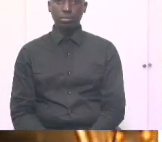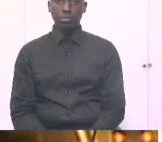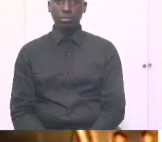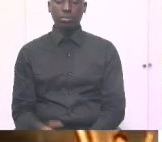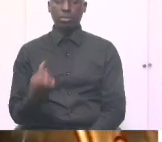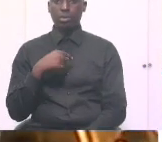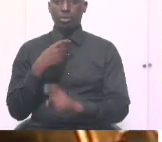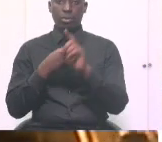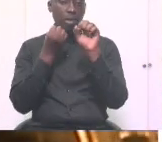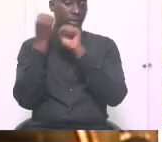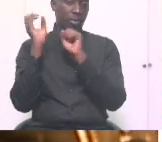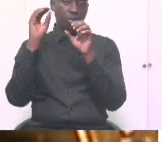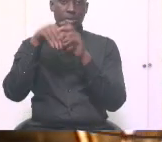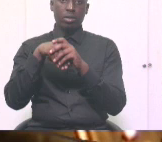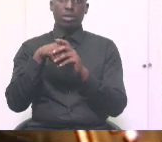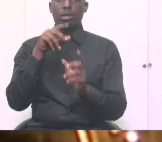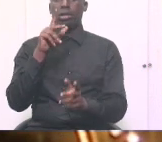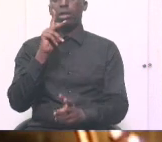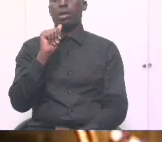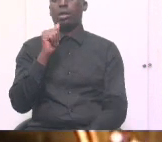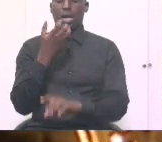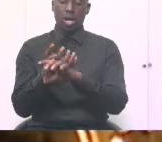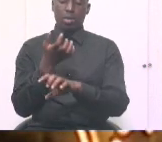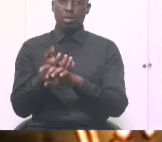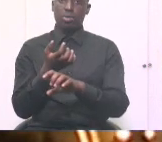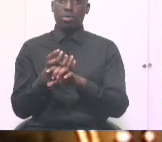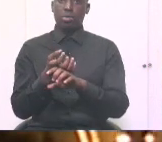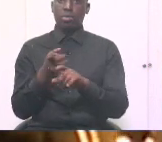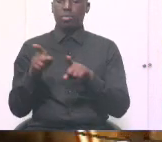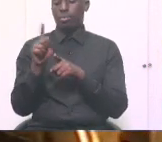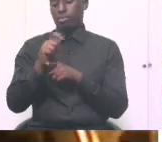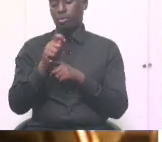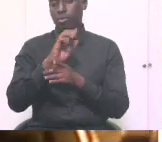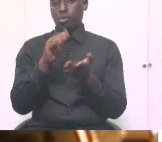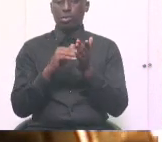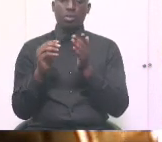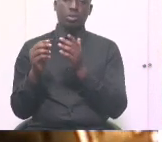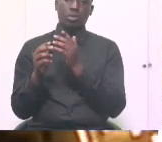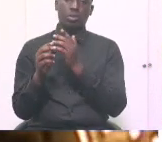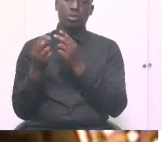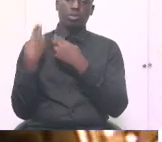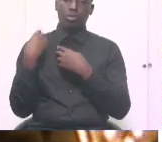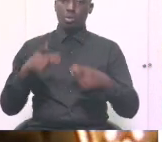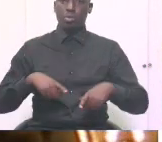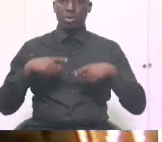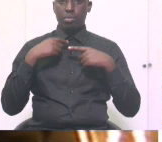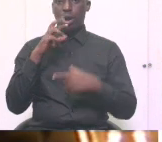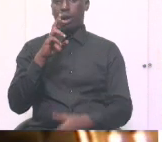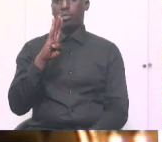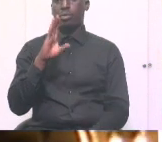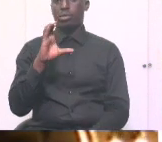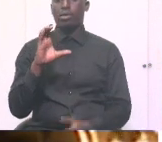tuve i Nyamasheke twerekeze i Karongi aho nyuma yo guhugurwa n'ikigo cy'igihugu gishinzwe ubuzima RBC ku bufatanye